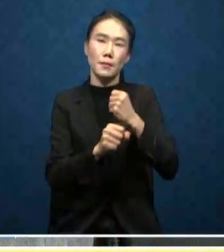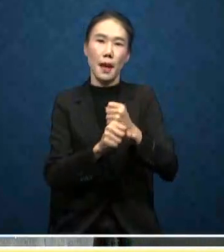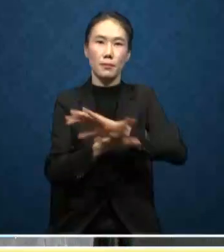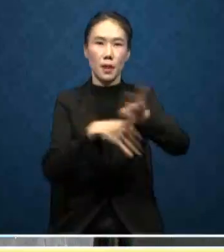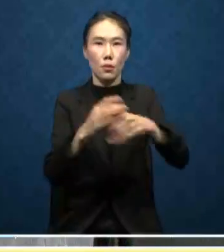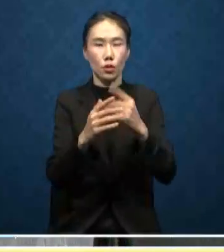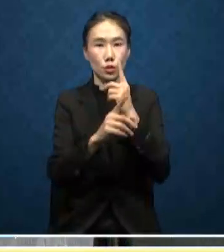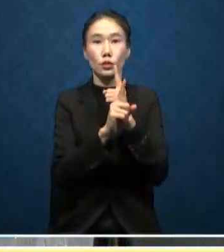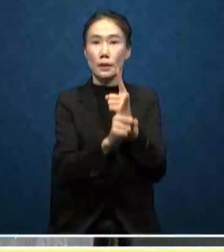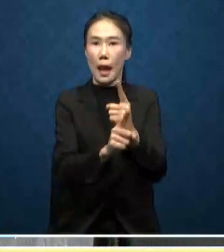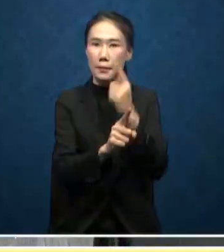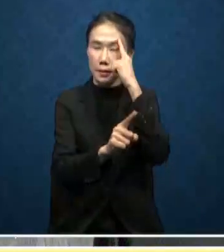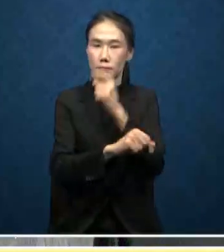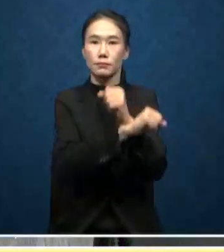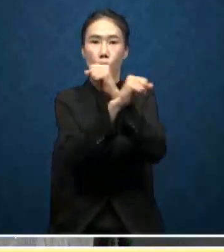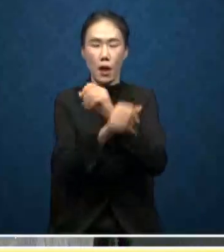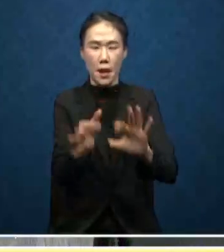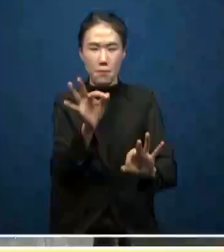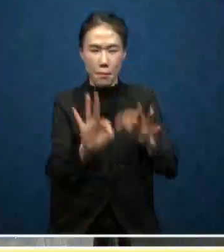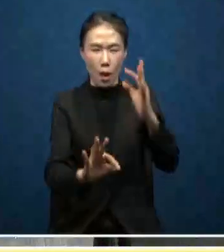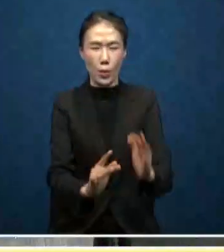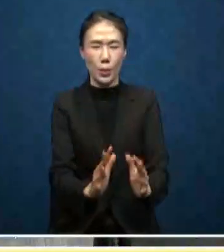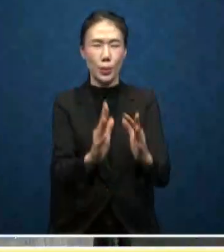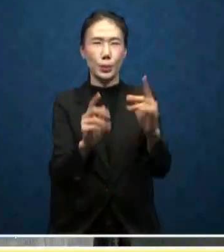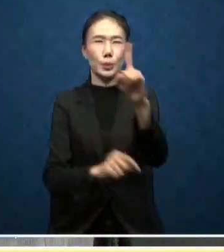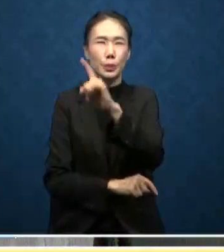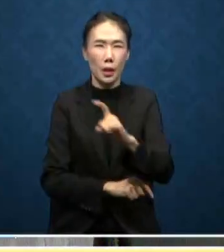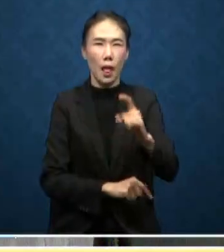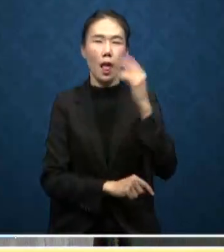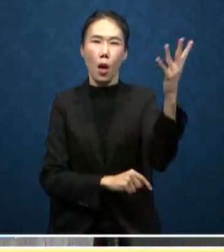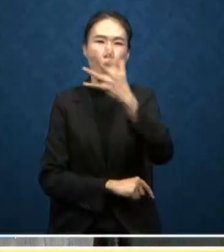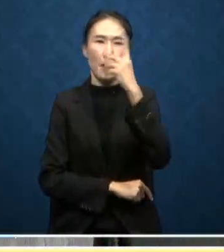และลดการเผาทิ้งเป็นฝุ่นพิษและเกิดก๊าซเรือนกระจกในอากาศขอบคุณครับ